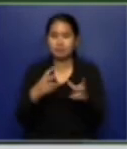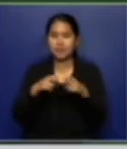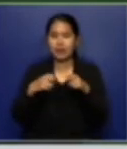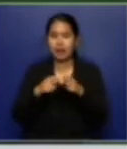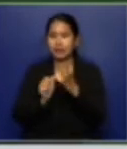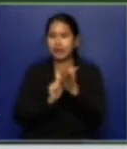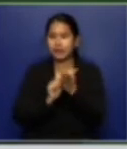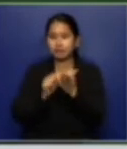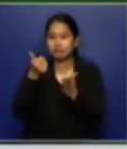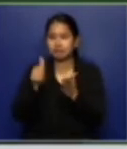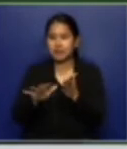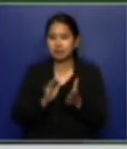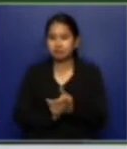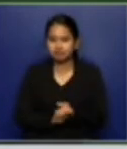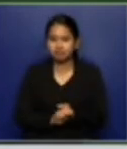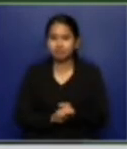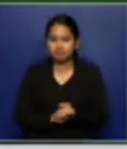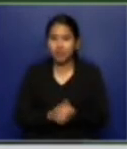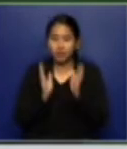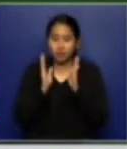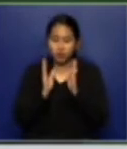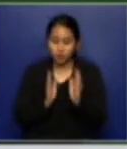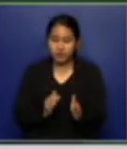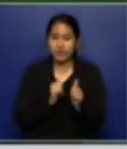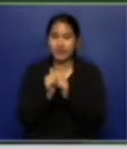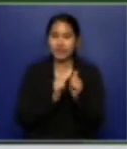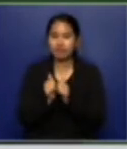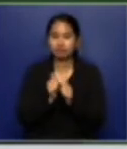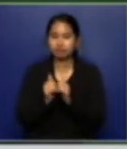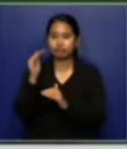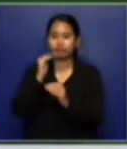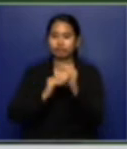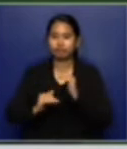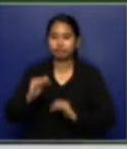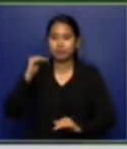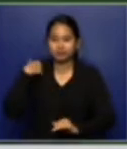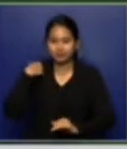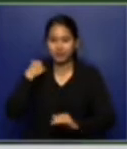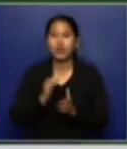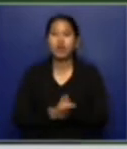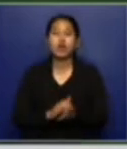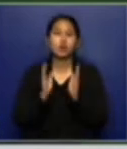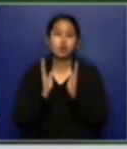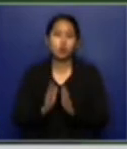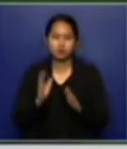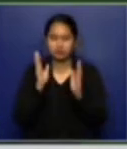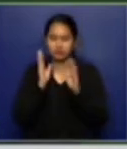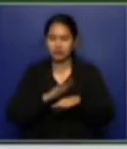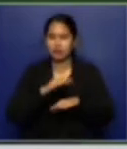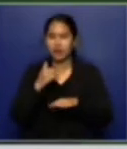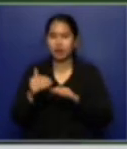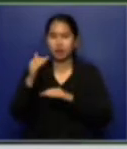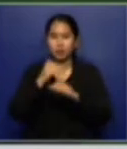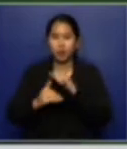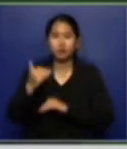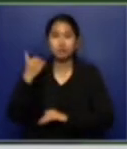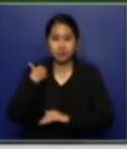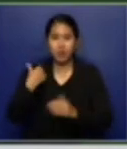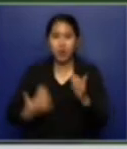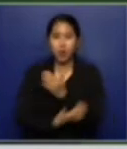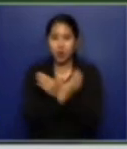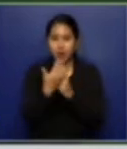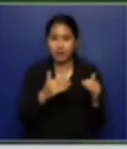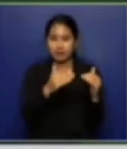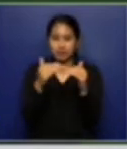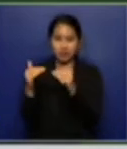าได้เลยความสามารถในการแข่งขันก็ถดถอยศักยภาพทรัพยากรมนุษย์ก็ยังตกต่ำยิ่งการสร้างโอกาสและความเส